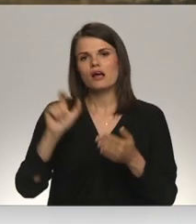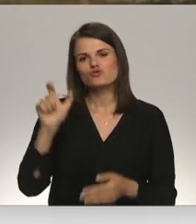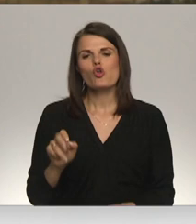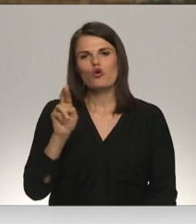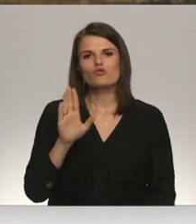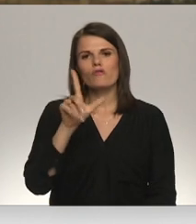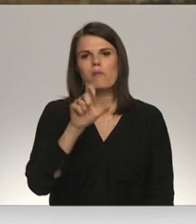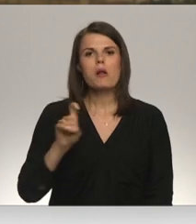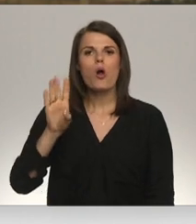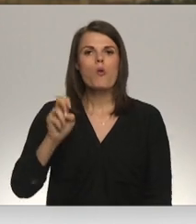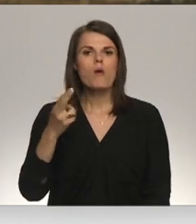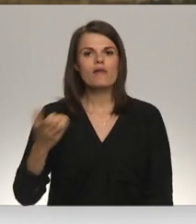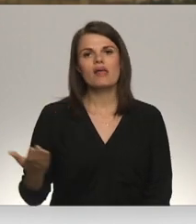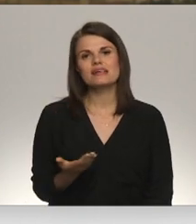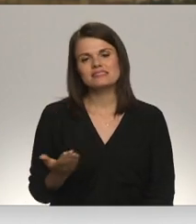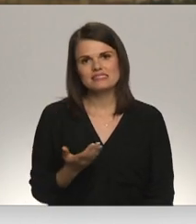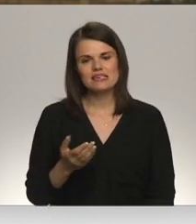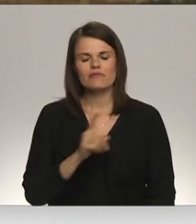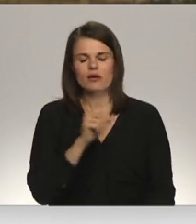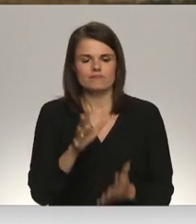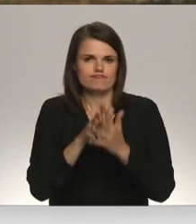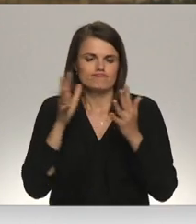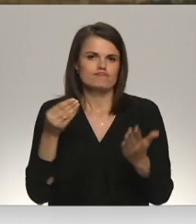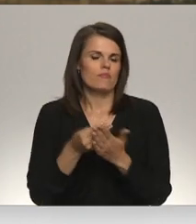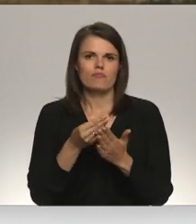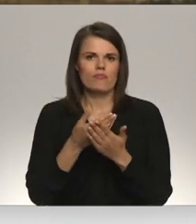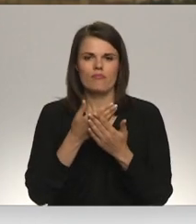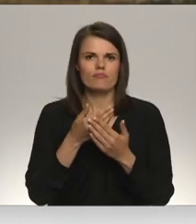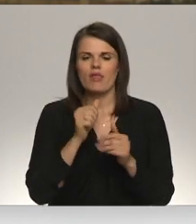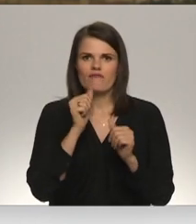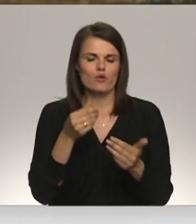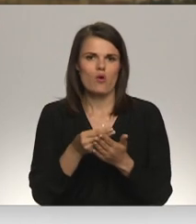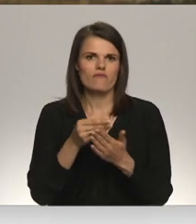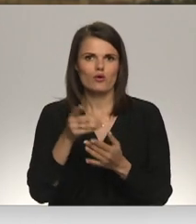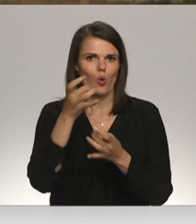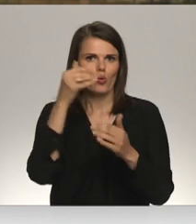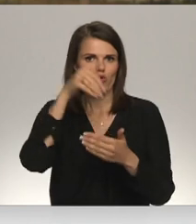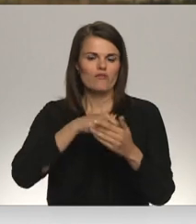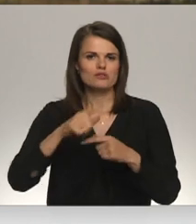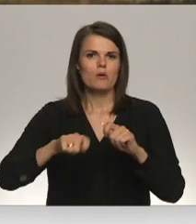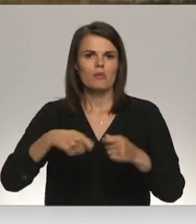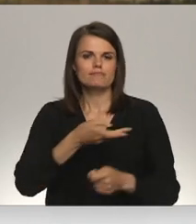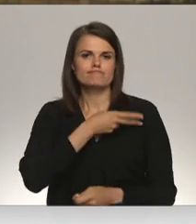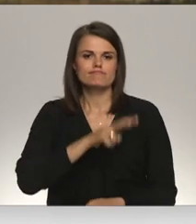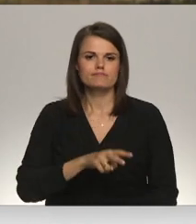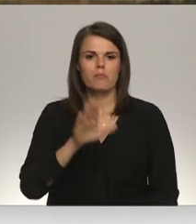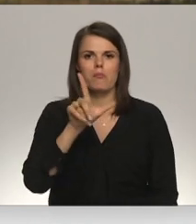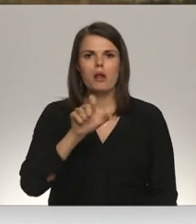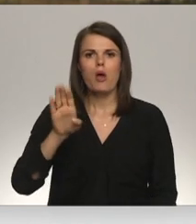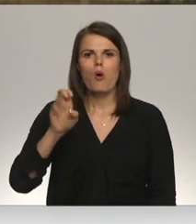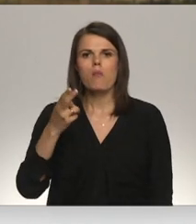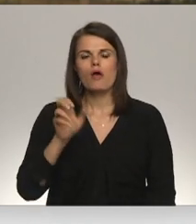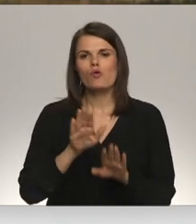Blaumaņa dzīvi un dairadi, ir nenovērtējams kultūra vēsturiskais mantojums. Pērn mūžībā aizgājušās Blaumaņa